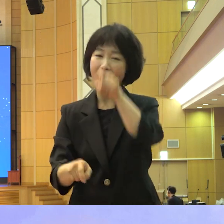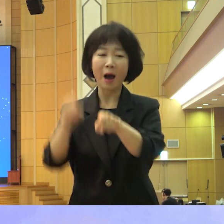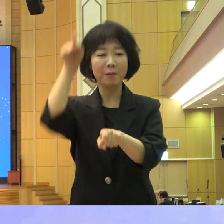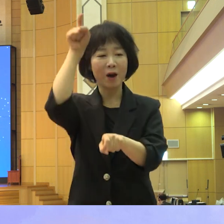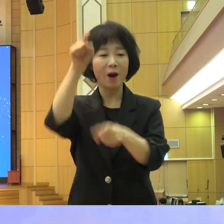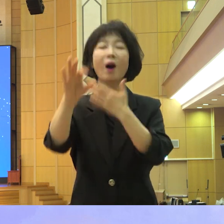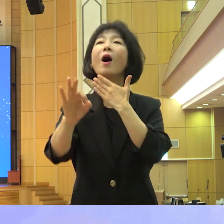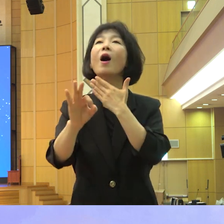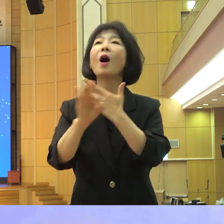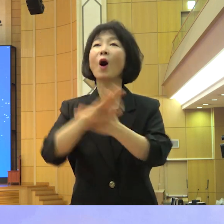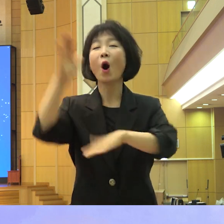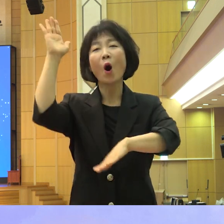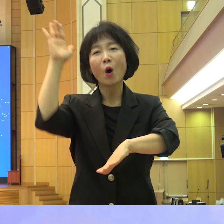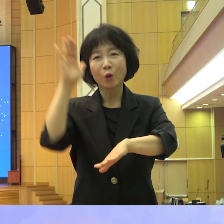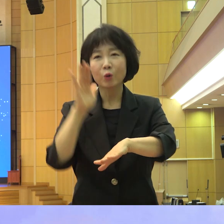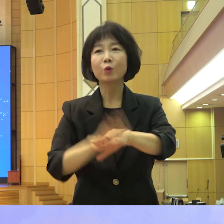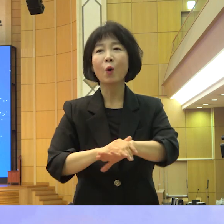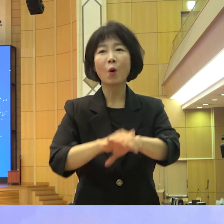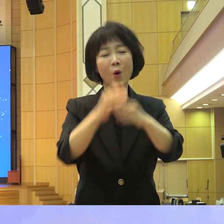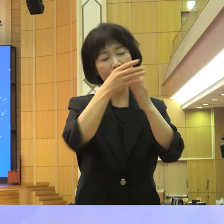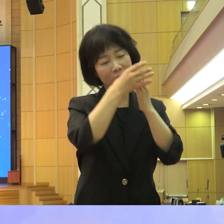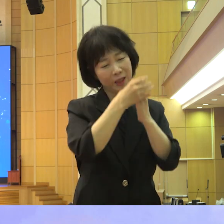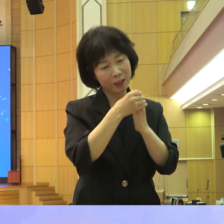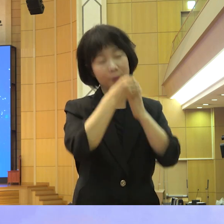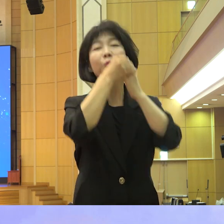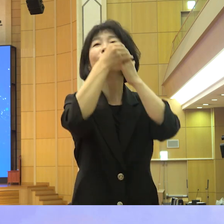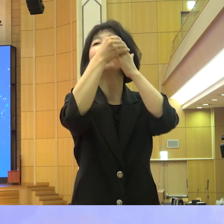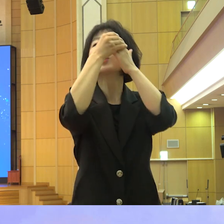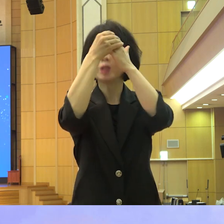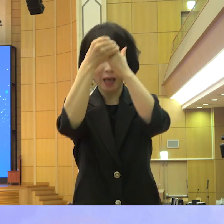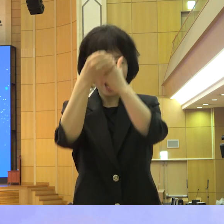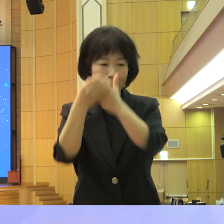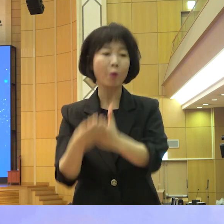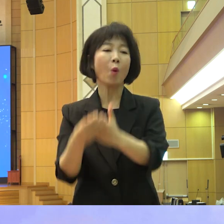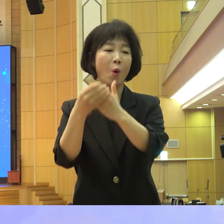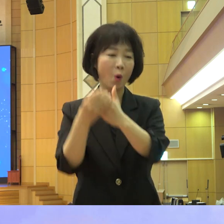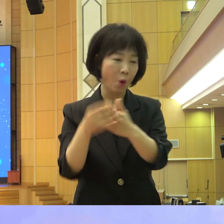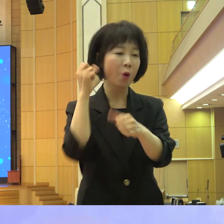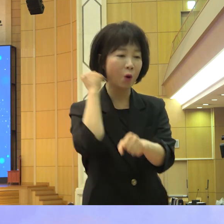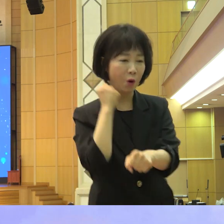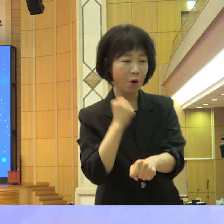예수께로 가면 손을